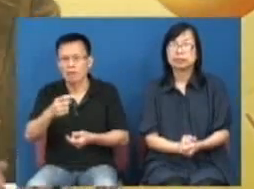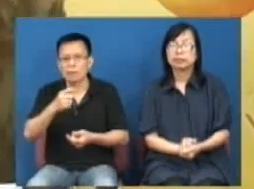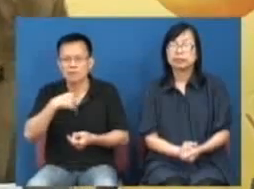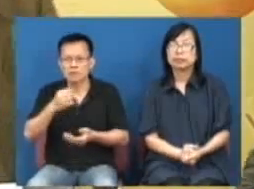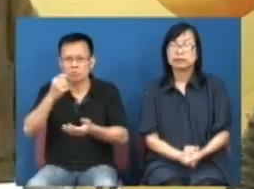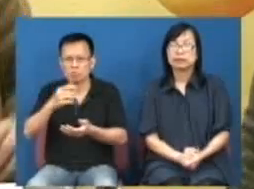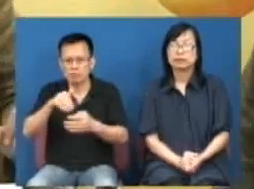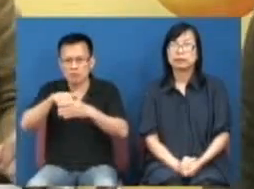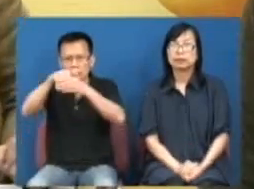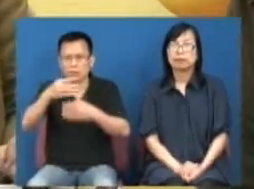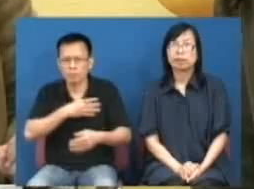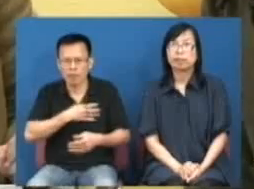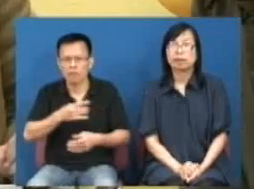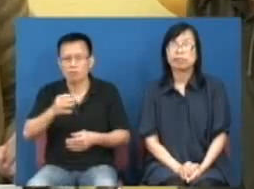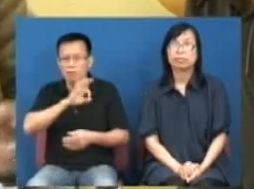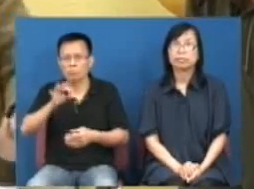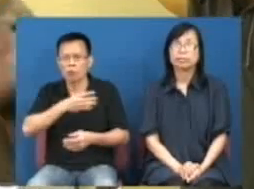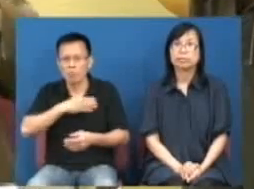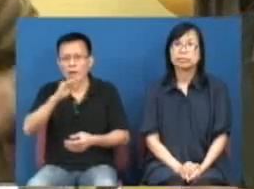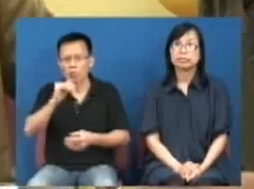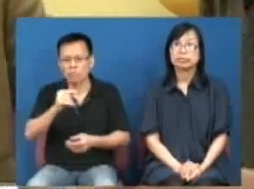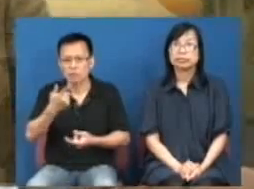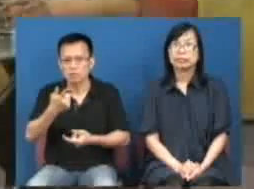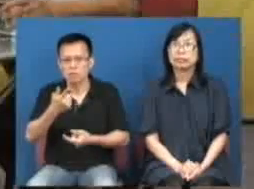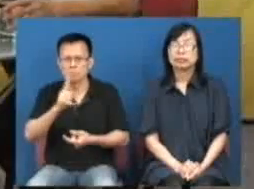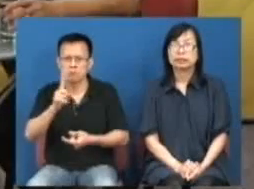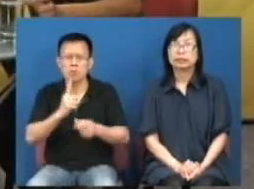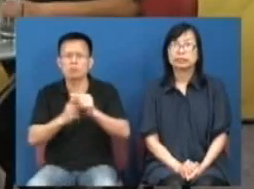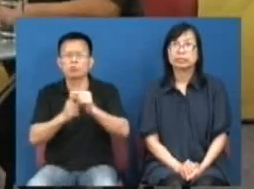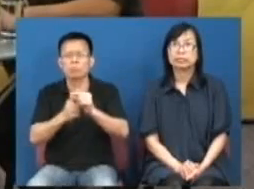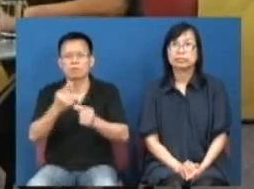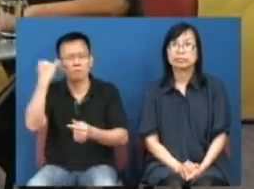話冇牌啲又可以咧？啊！啲咩中文嚟嘅咧？真係